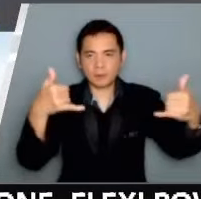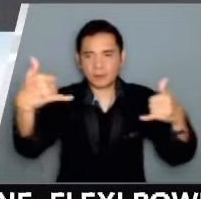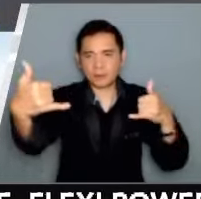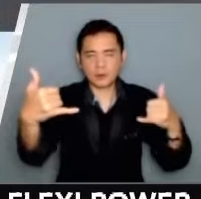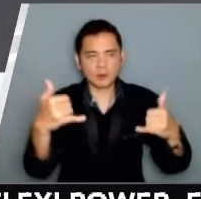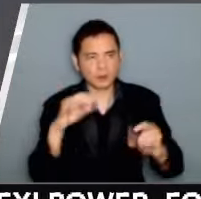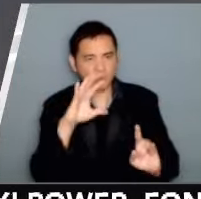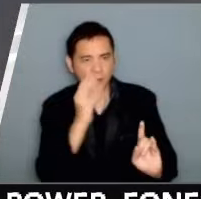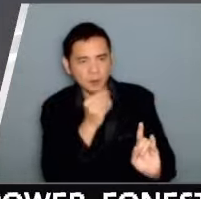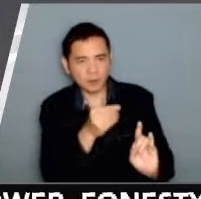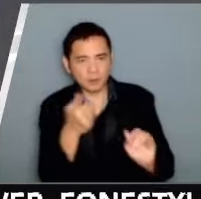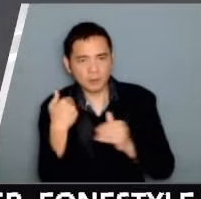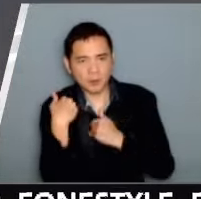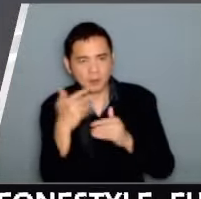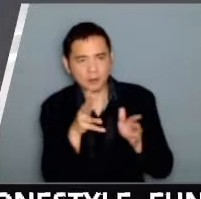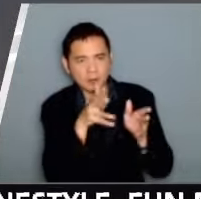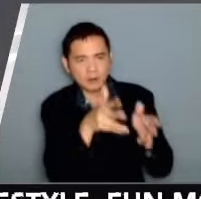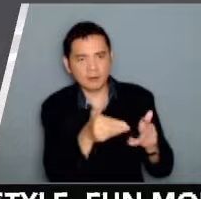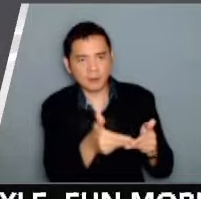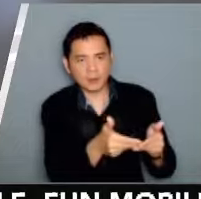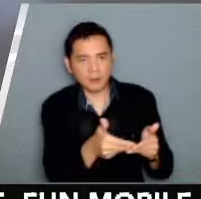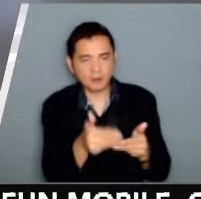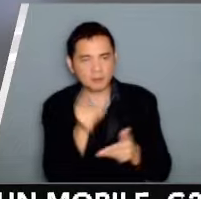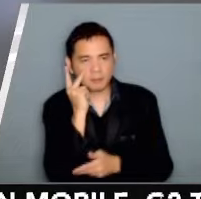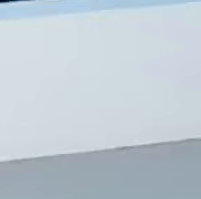sanggol sa basurahan.